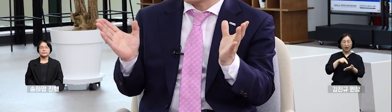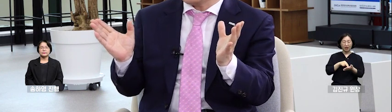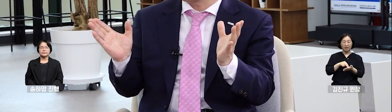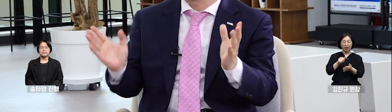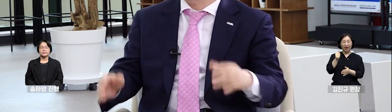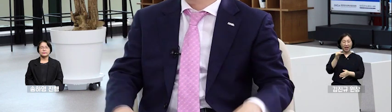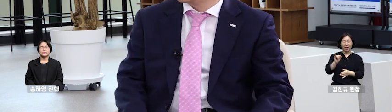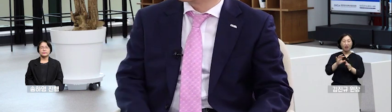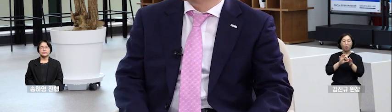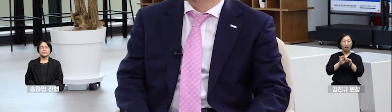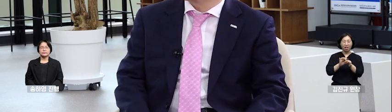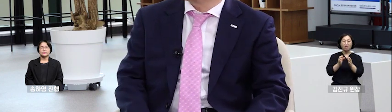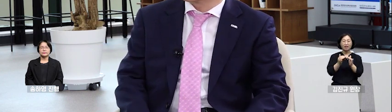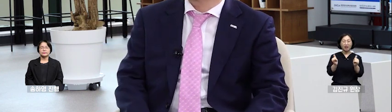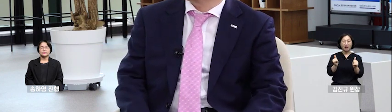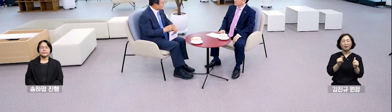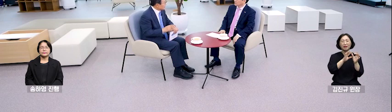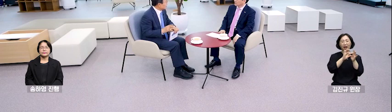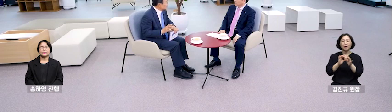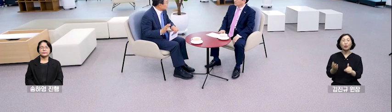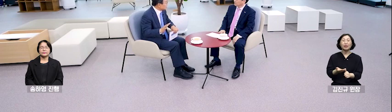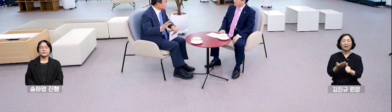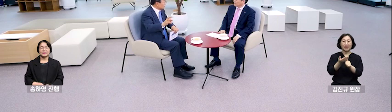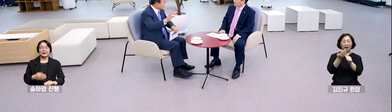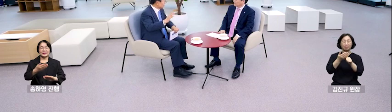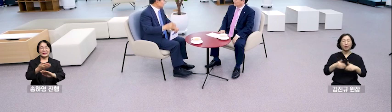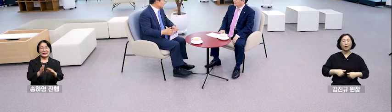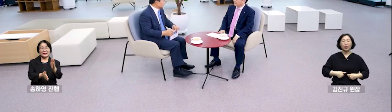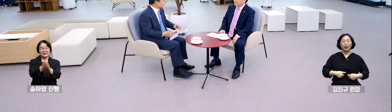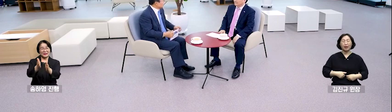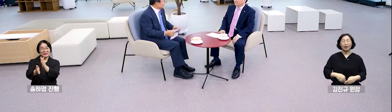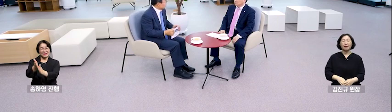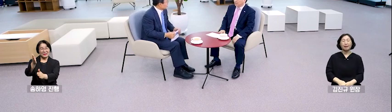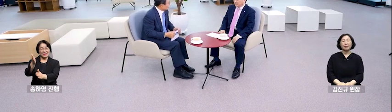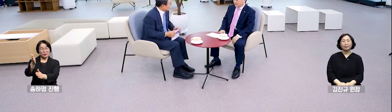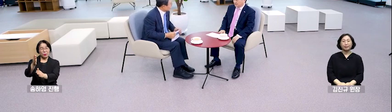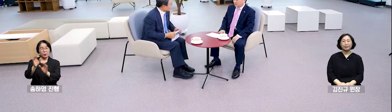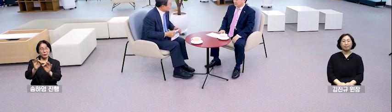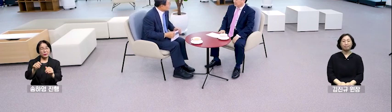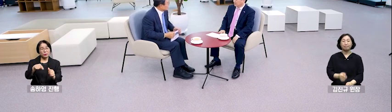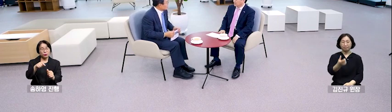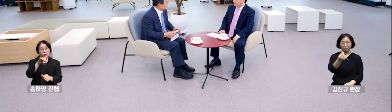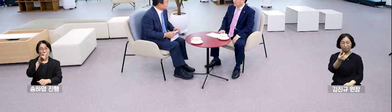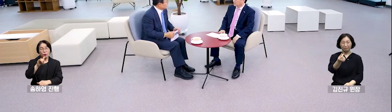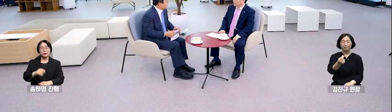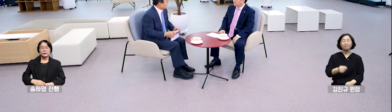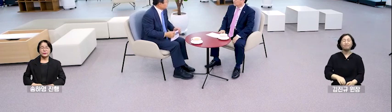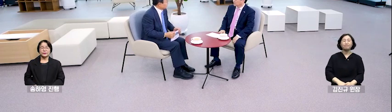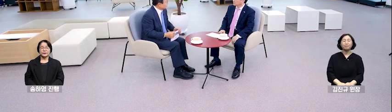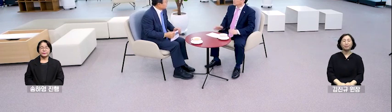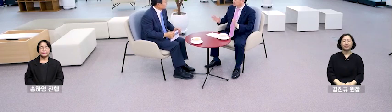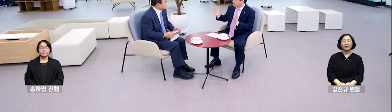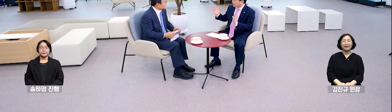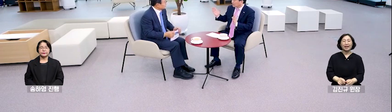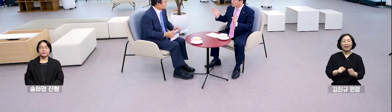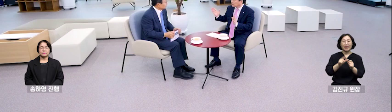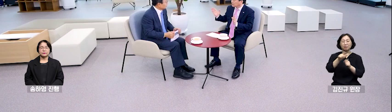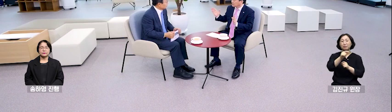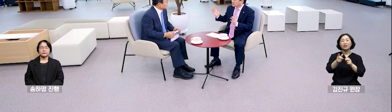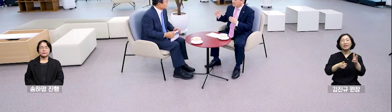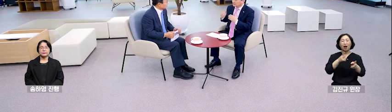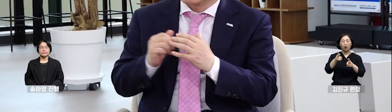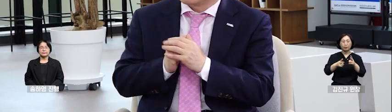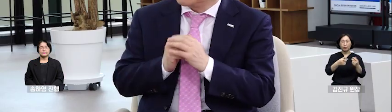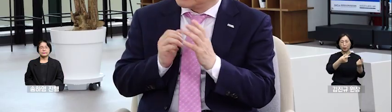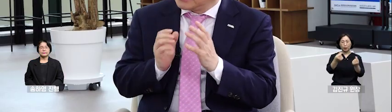앞으로도 계속 또 양성이 되지 않을까 생각 다른 지자체도 다 이런 교육의 사회 지금 대부분 사업을 하고